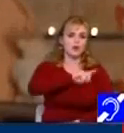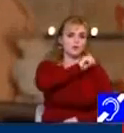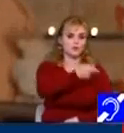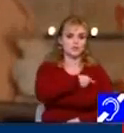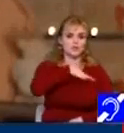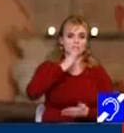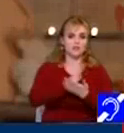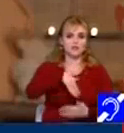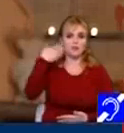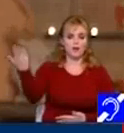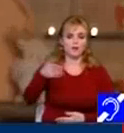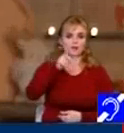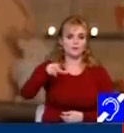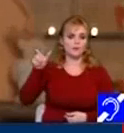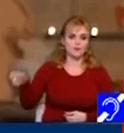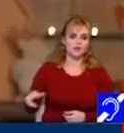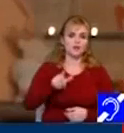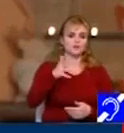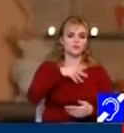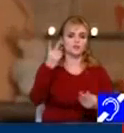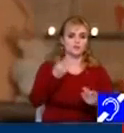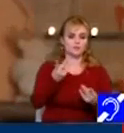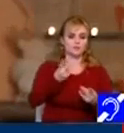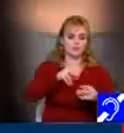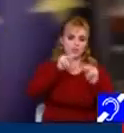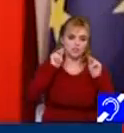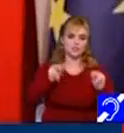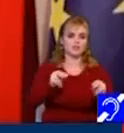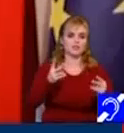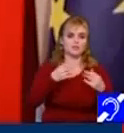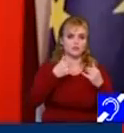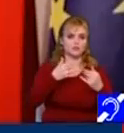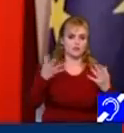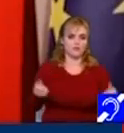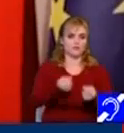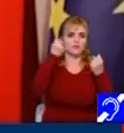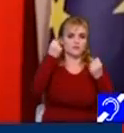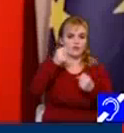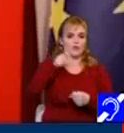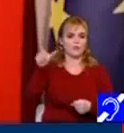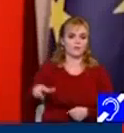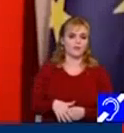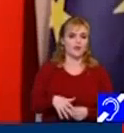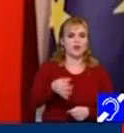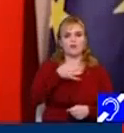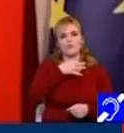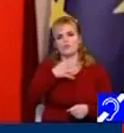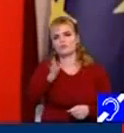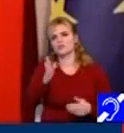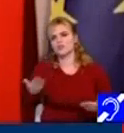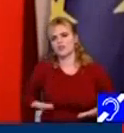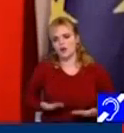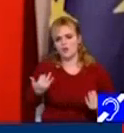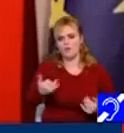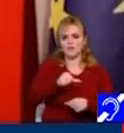și că cinstea este valoarea fundamentală a acestui popor. Oriunde ne-am afla, în diasporă sau acasă, suntem